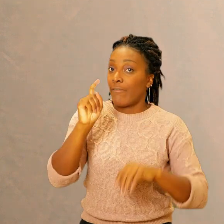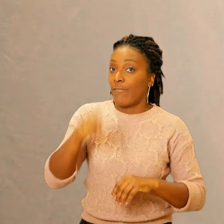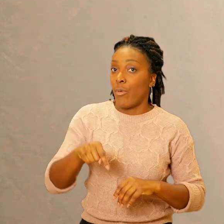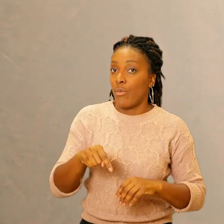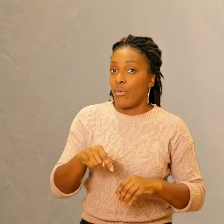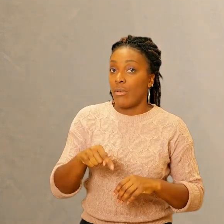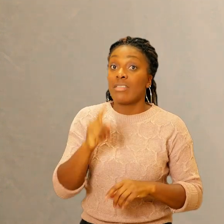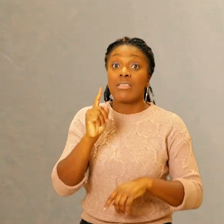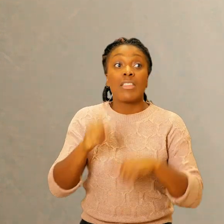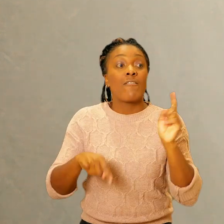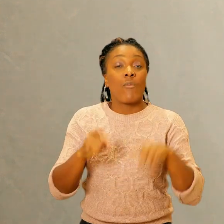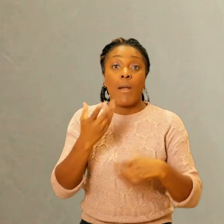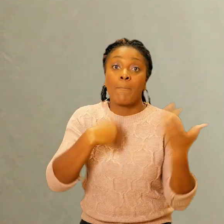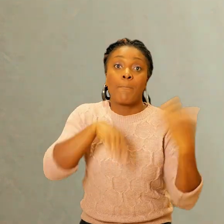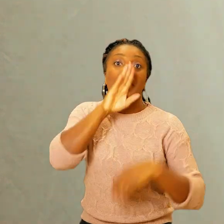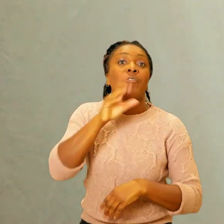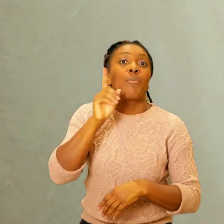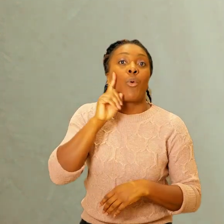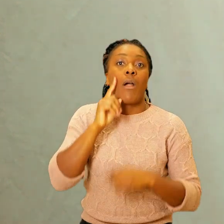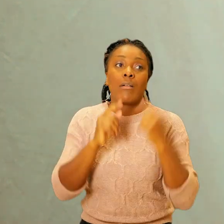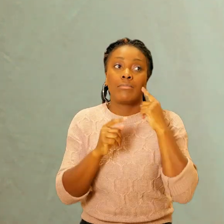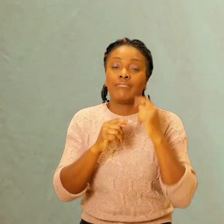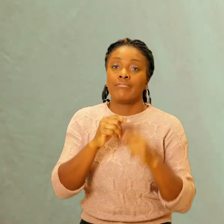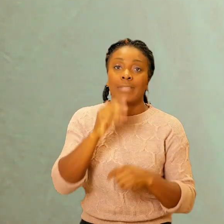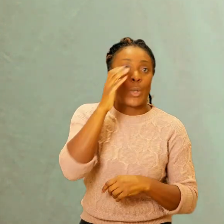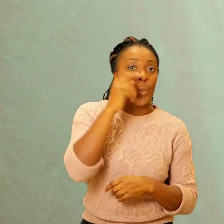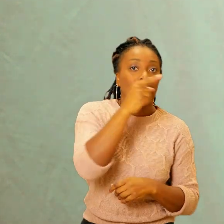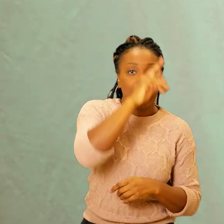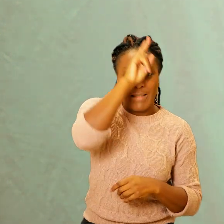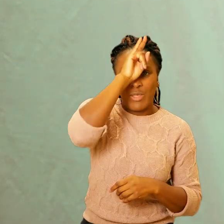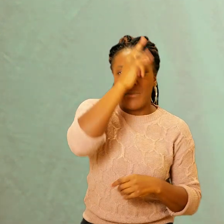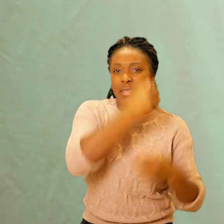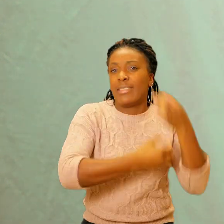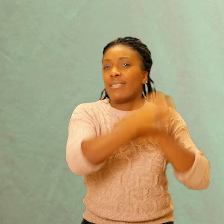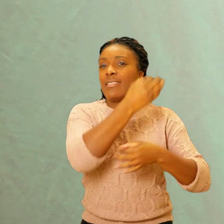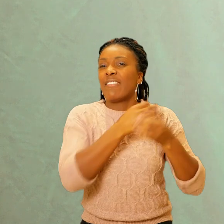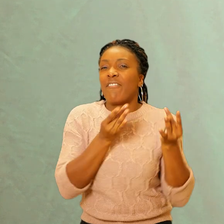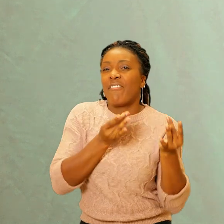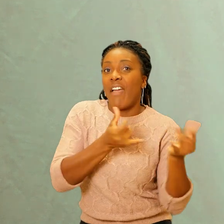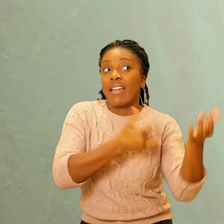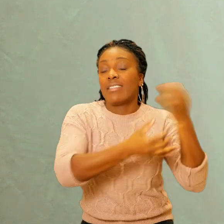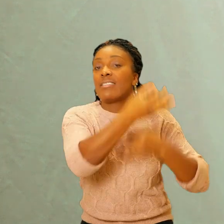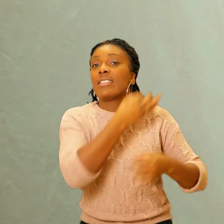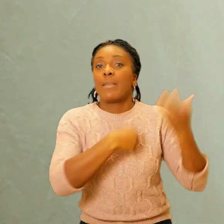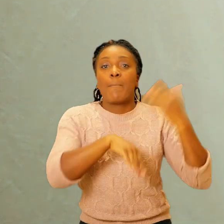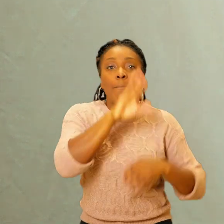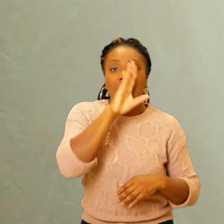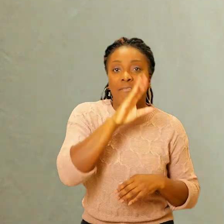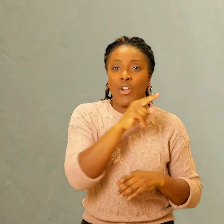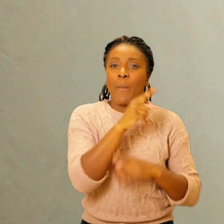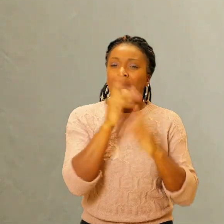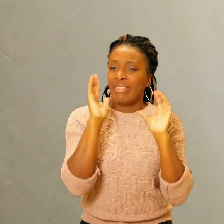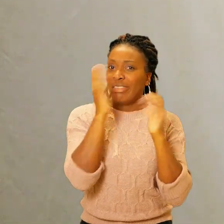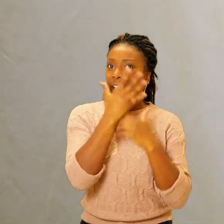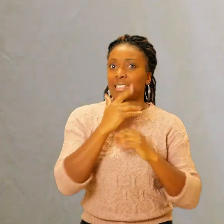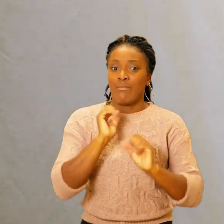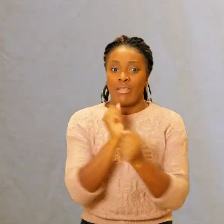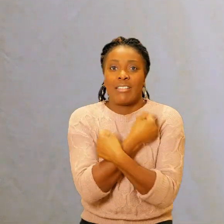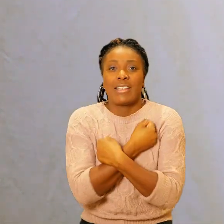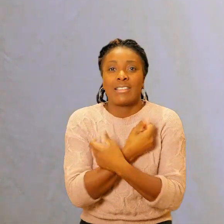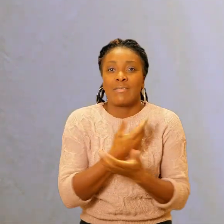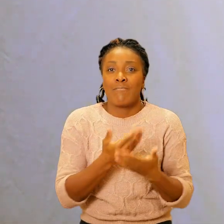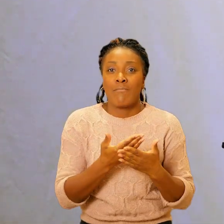tombe, malheureusement, parce qu'on a écouté la voix de l'adversaire, qui est très subtile. Et on voit que là, il y a tout un déguisement. La Bible nous rappelle